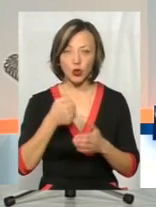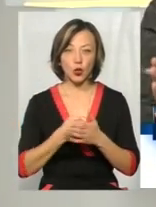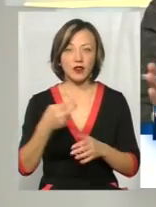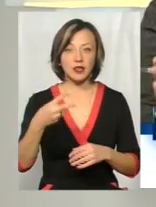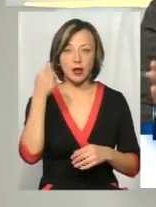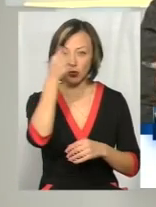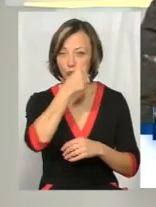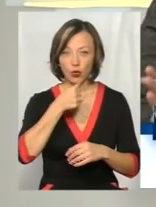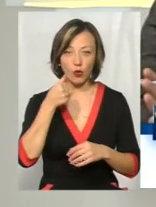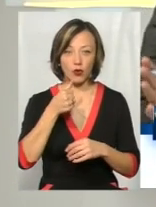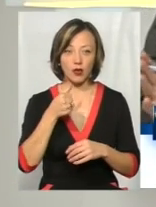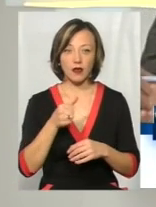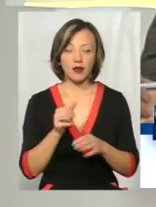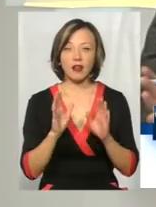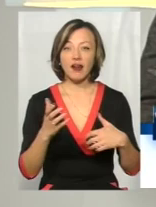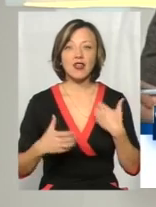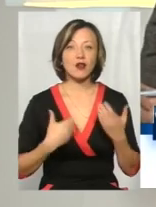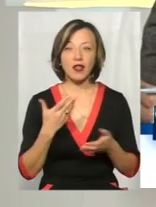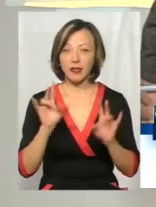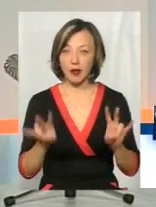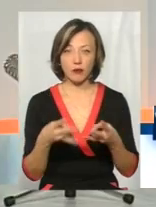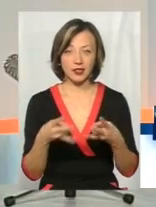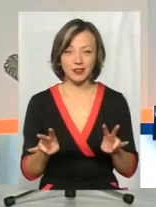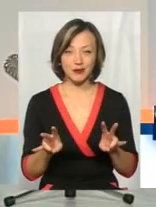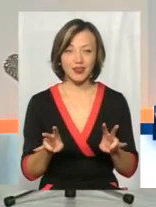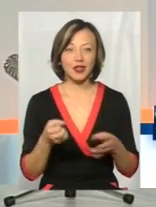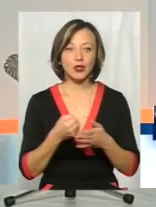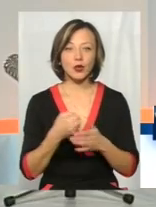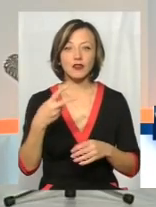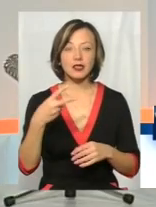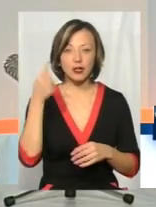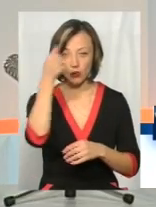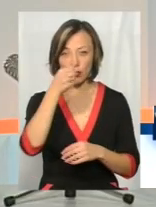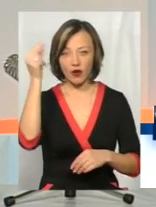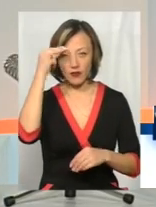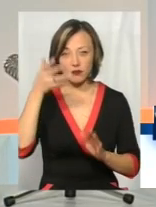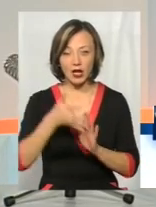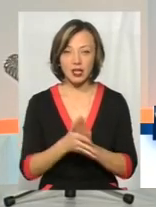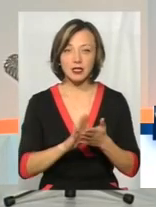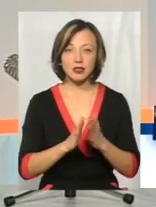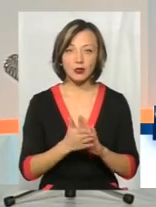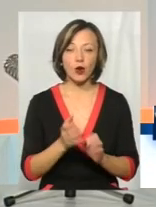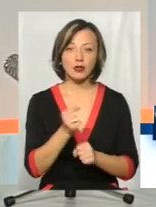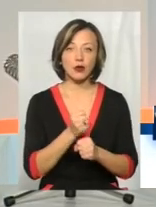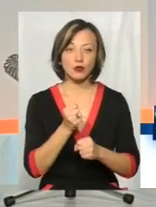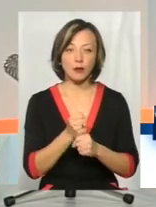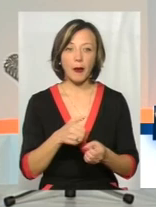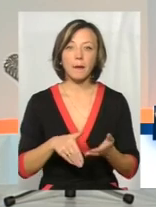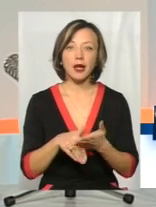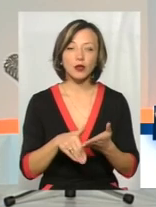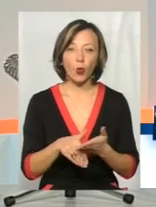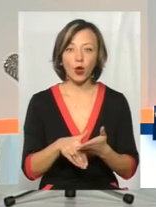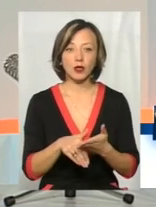2020 року, ну, по суті, хвилюватися не потрібно. До 2020 року вивчається ситуація, розробляються